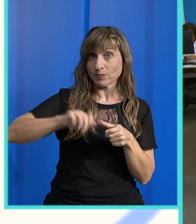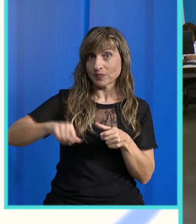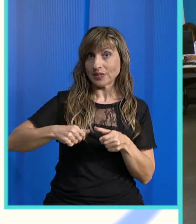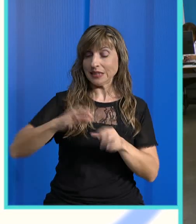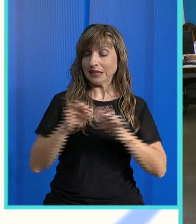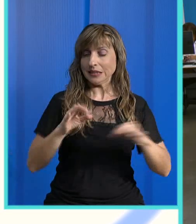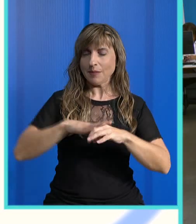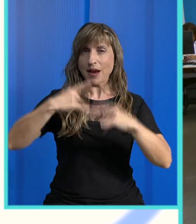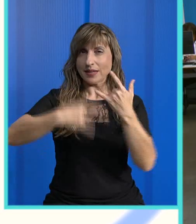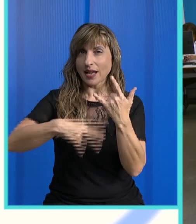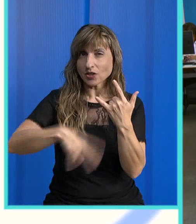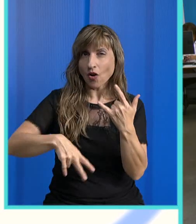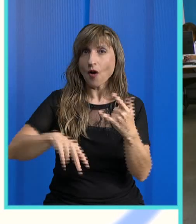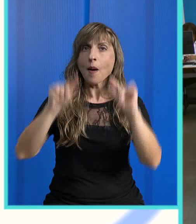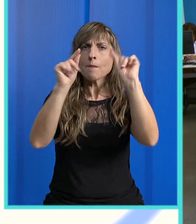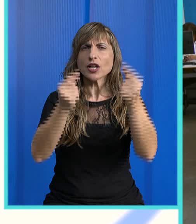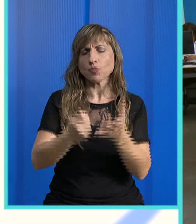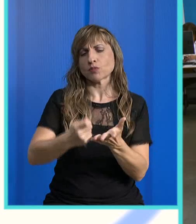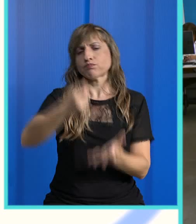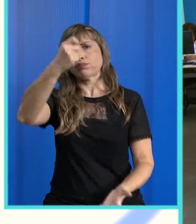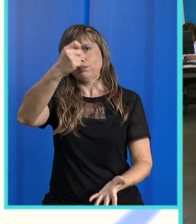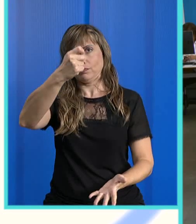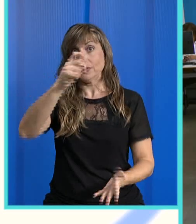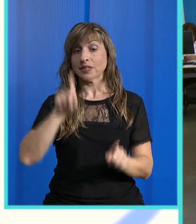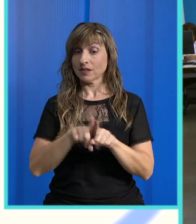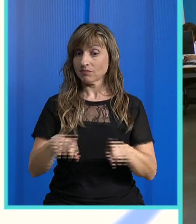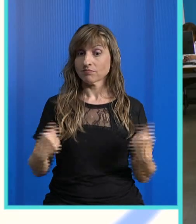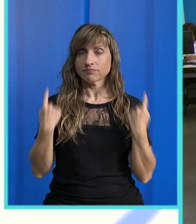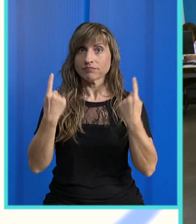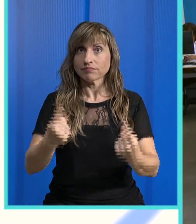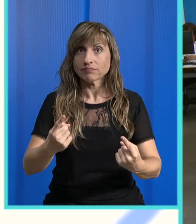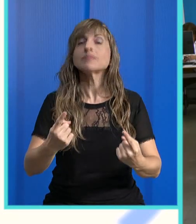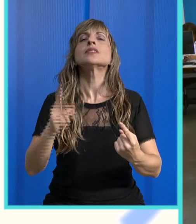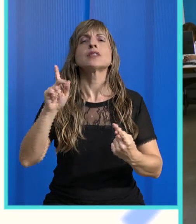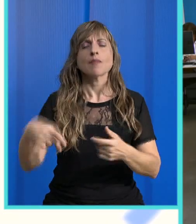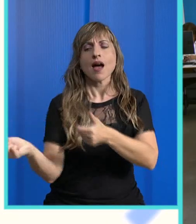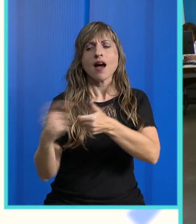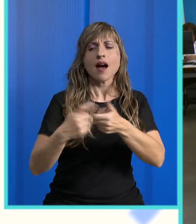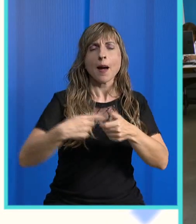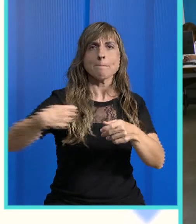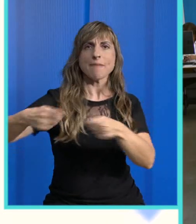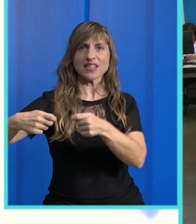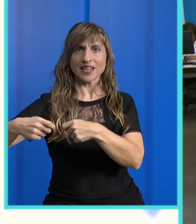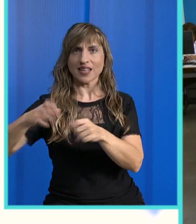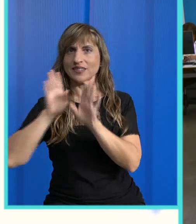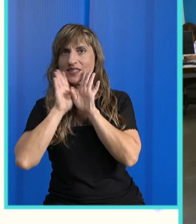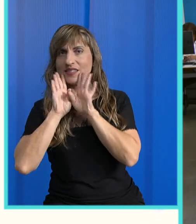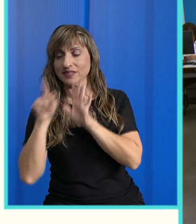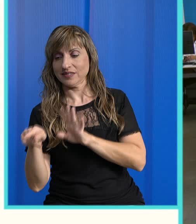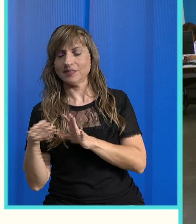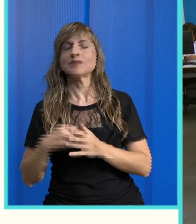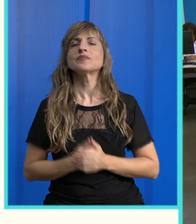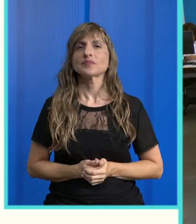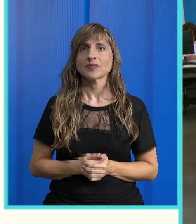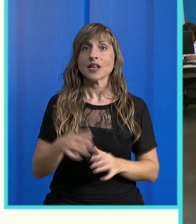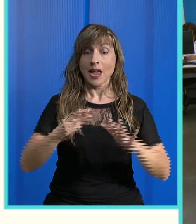tardor comptarà més pressupost que en edicions anteriors i per primera vegada hi podran participar també els marxants de la ciutat. En el ple també s'ha